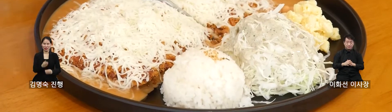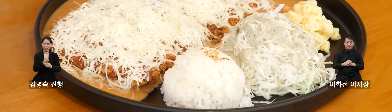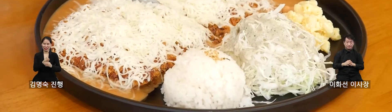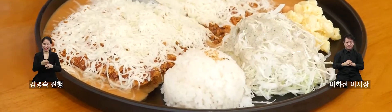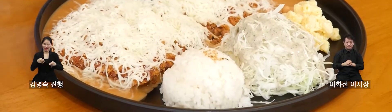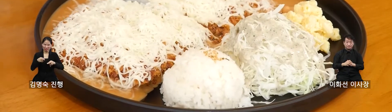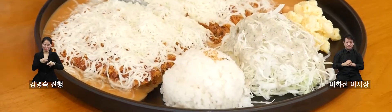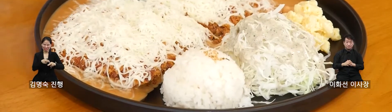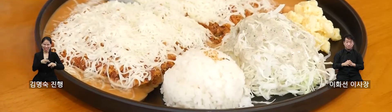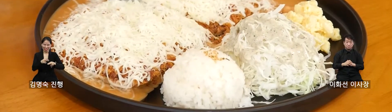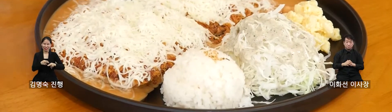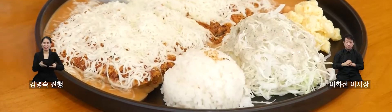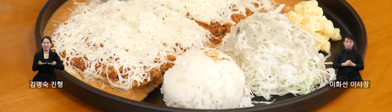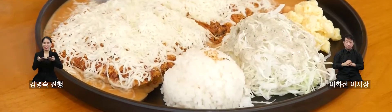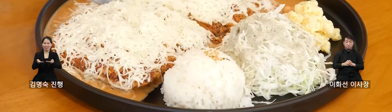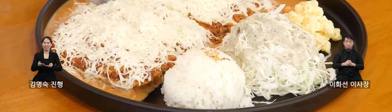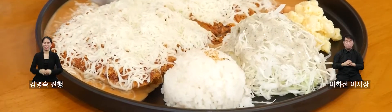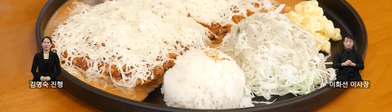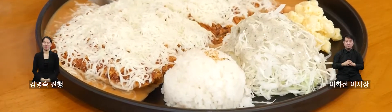제가 들게요.